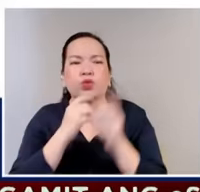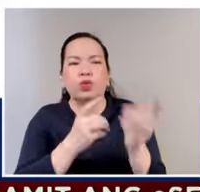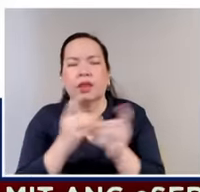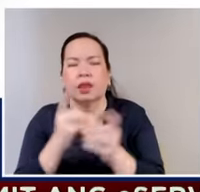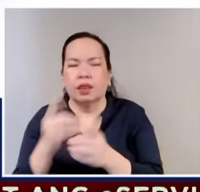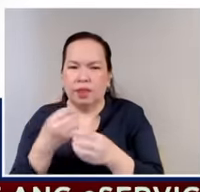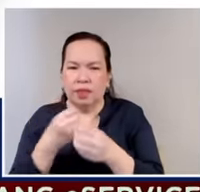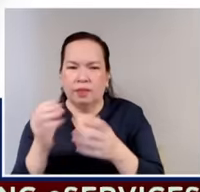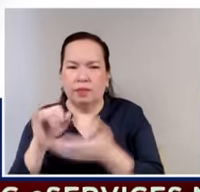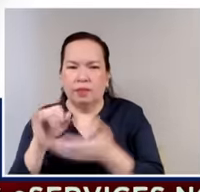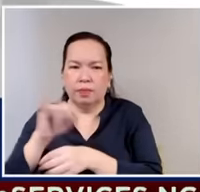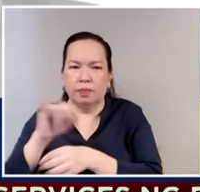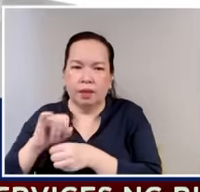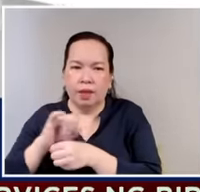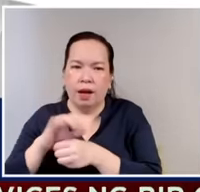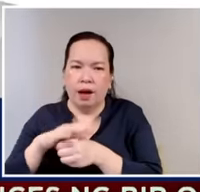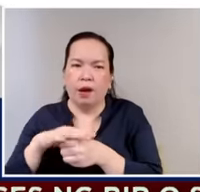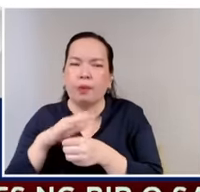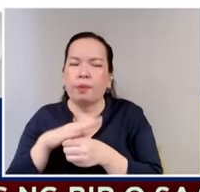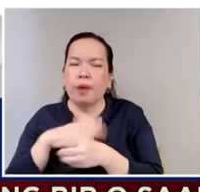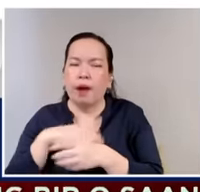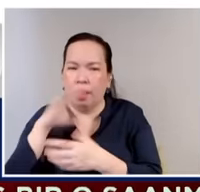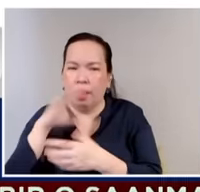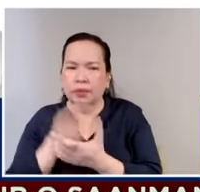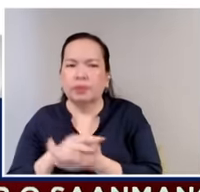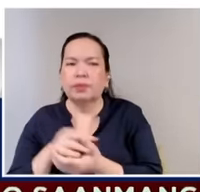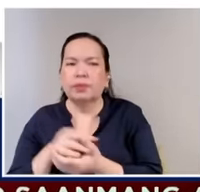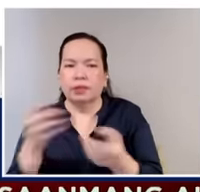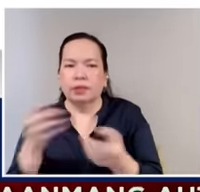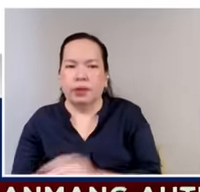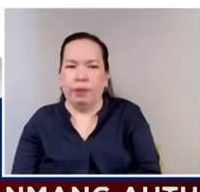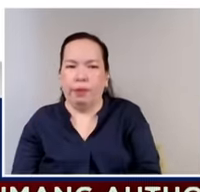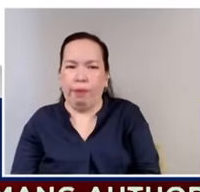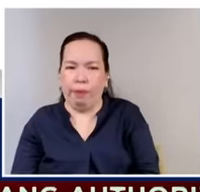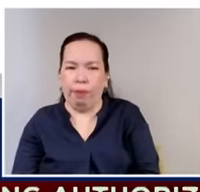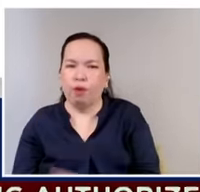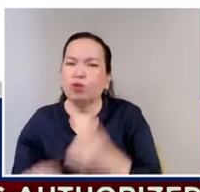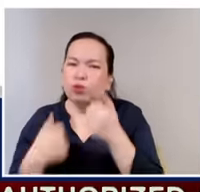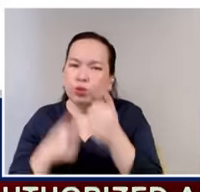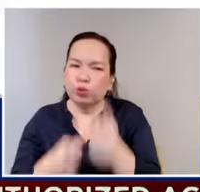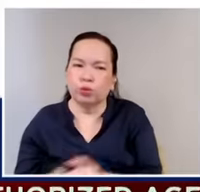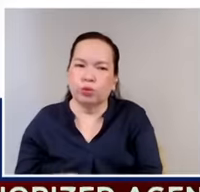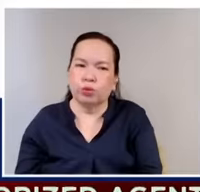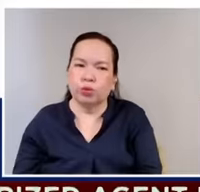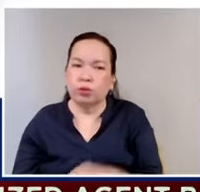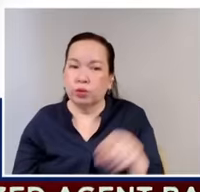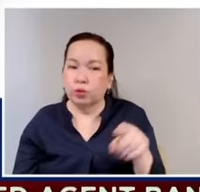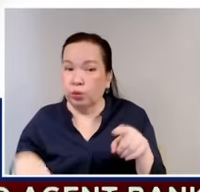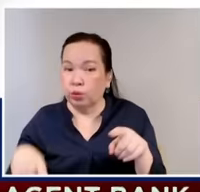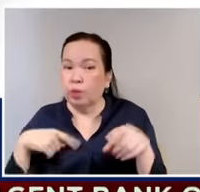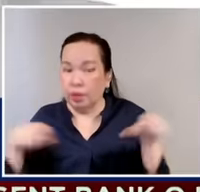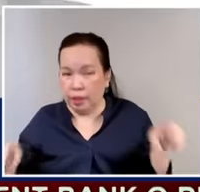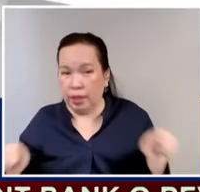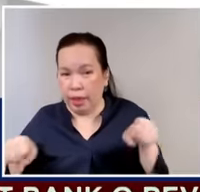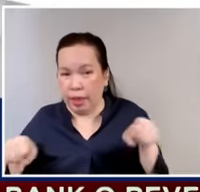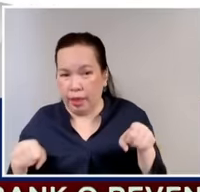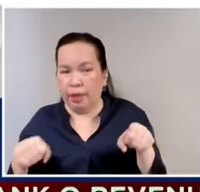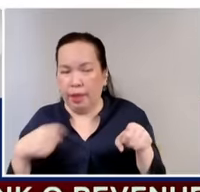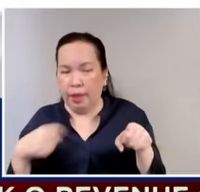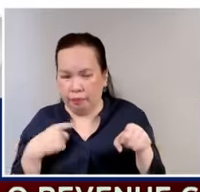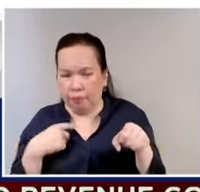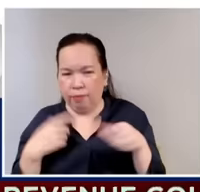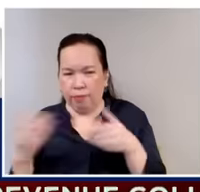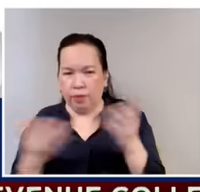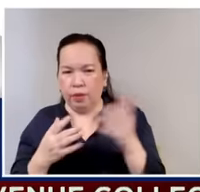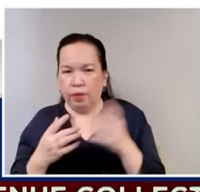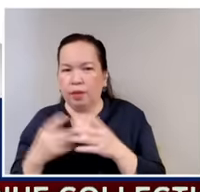yung asawa ko na po yung magdadala. Susunod po siya. So ito lang pong mga nakakaya ko yung bit-bit namin ngayon.